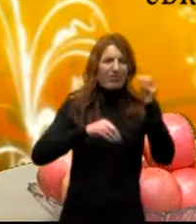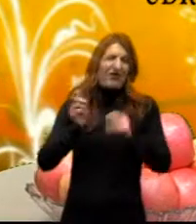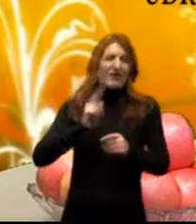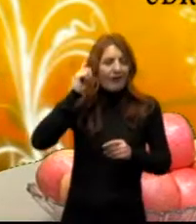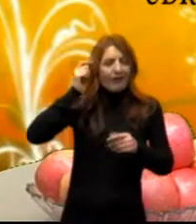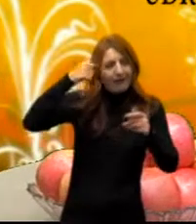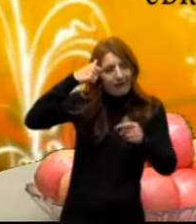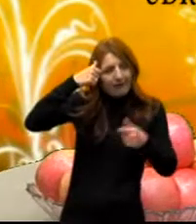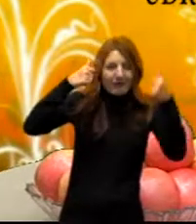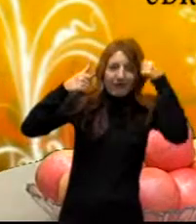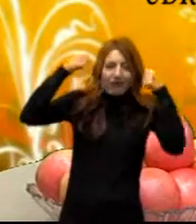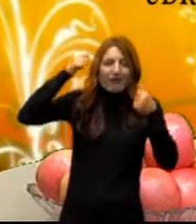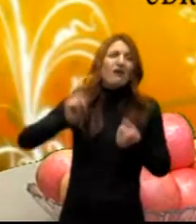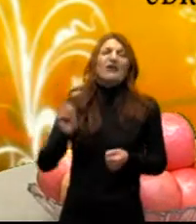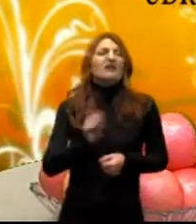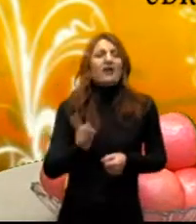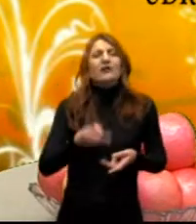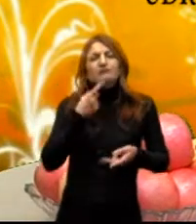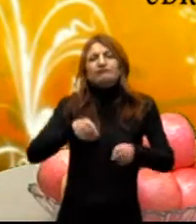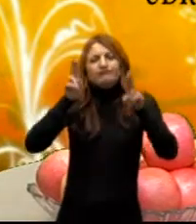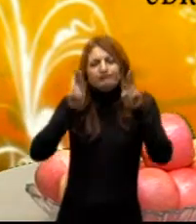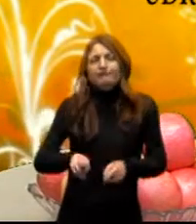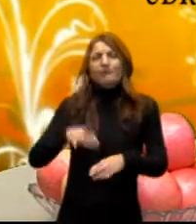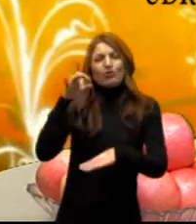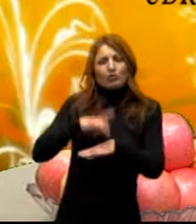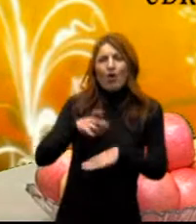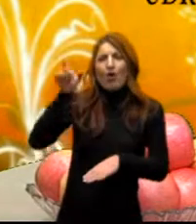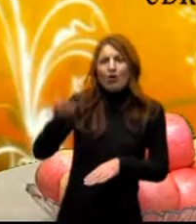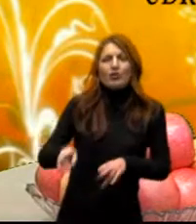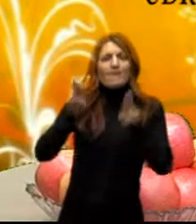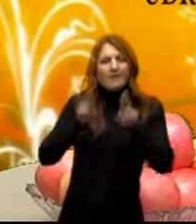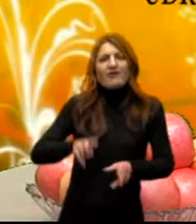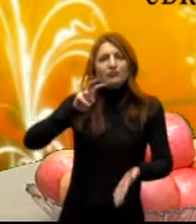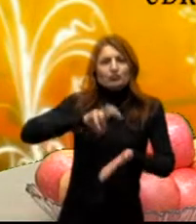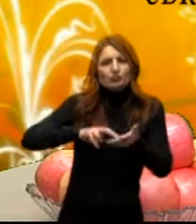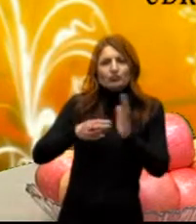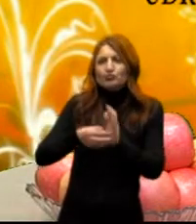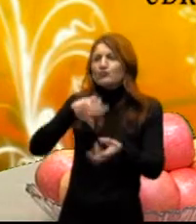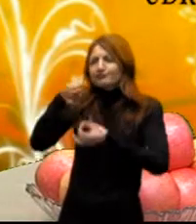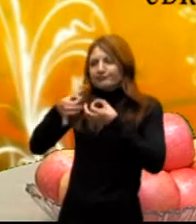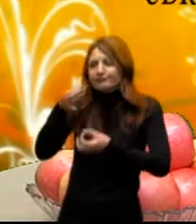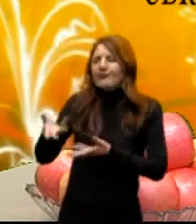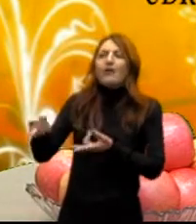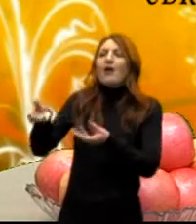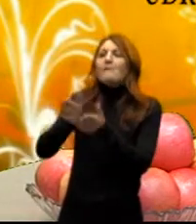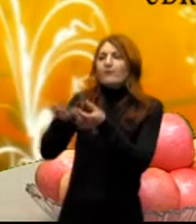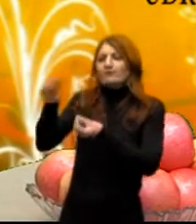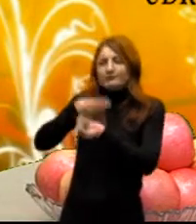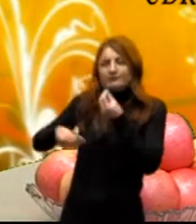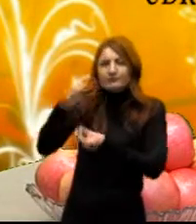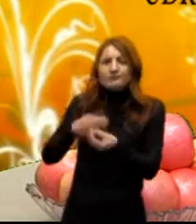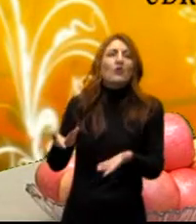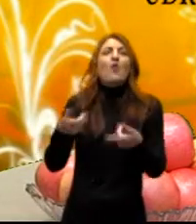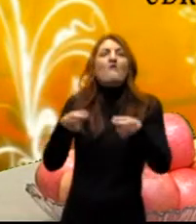pritišće ovdje. Onda bez razloga trebate imati liječnika pravog, stručnog, koji će vam zaista govoriti o vašoj glavobolji, njenoj